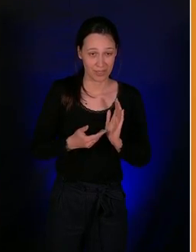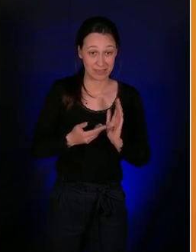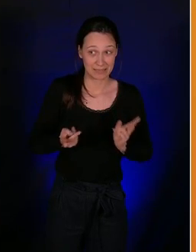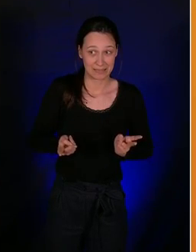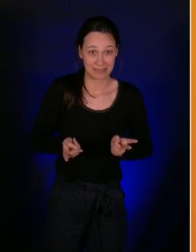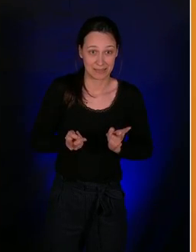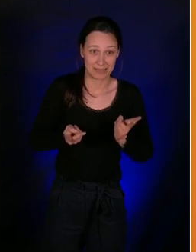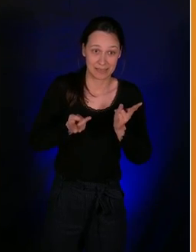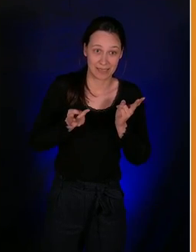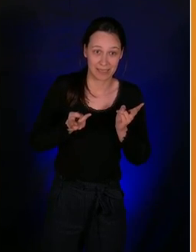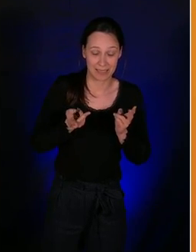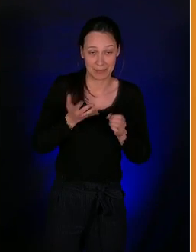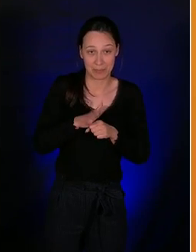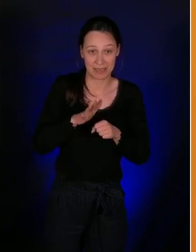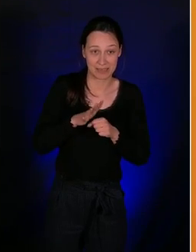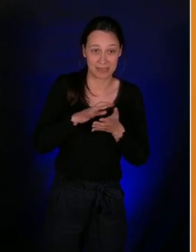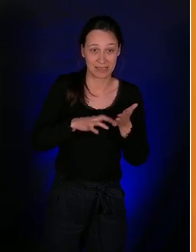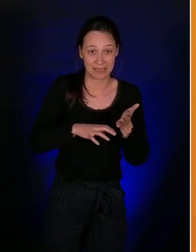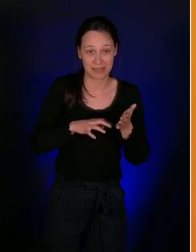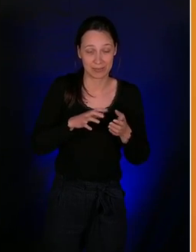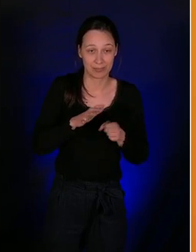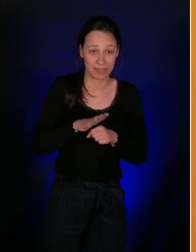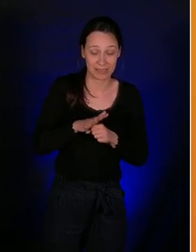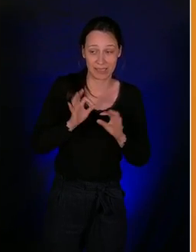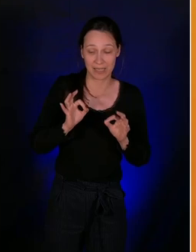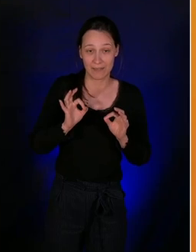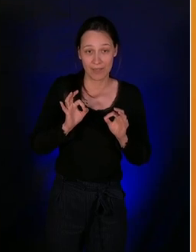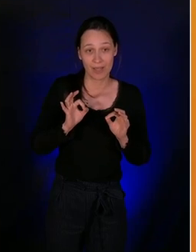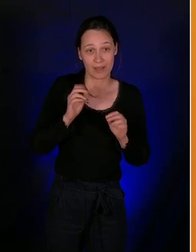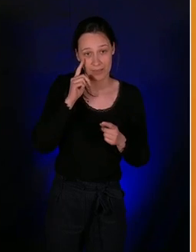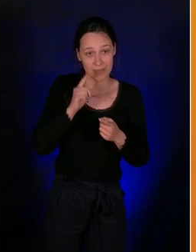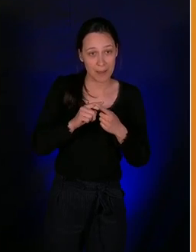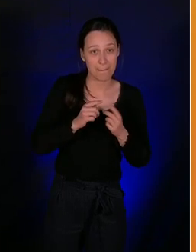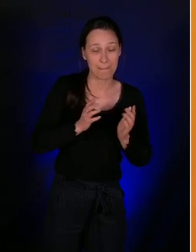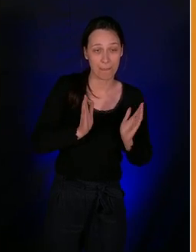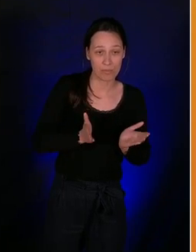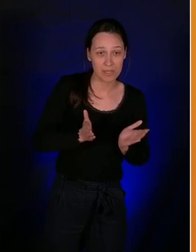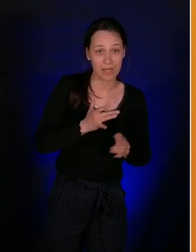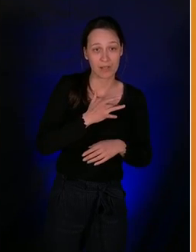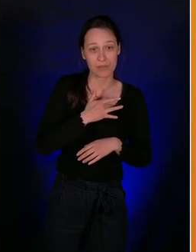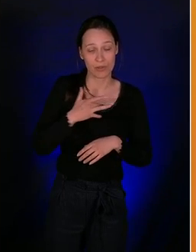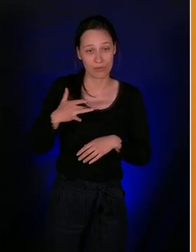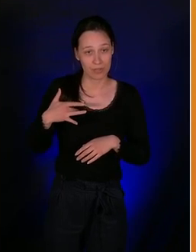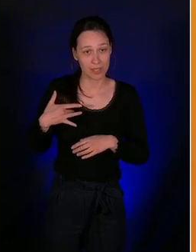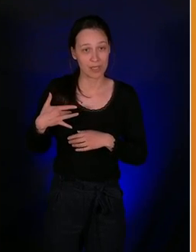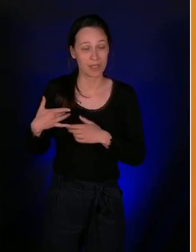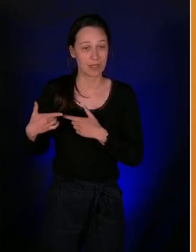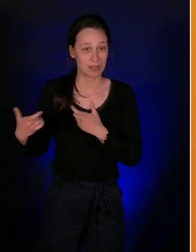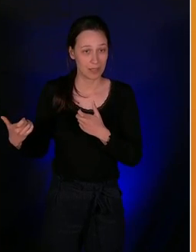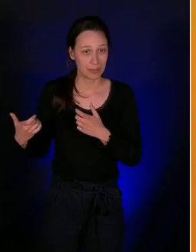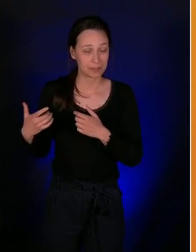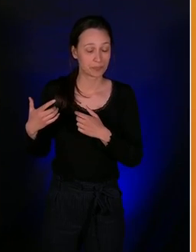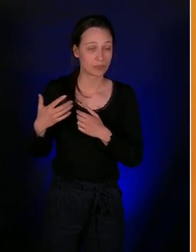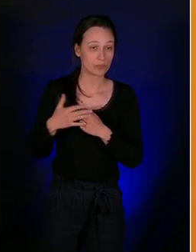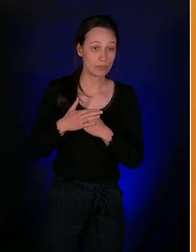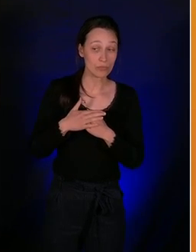légère. Le texte était un peu léger en effet sur ces aspects-là. On espère que les réécritures, l'enrichissement par